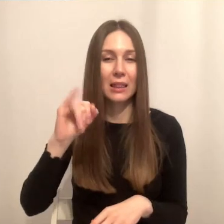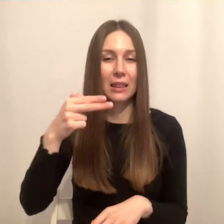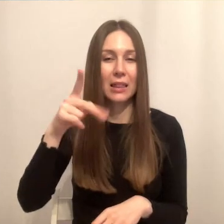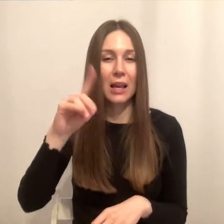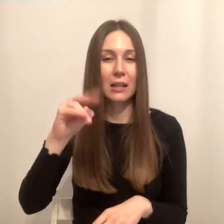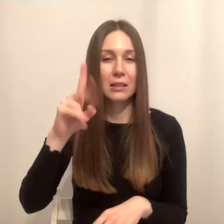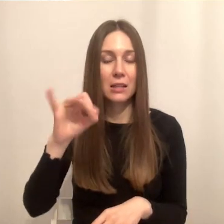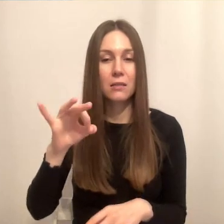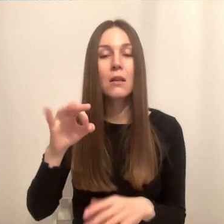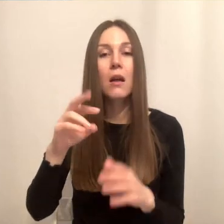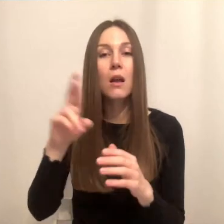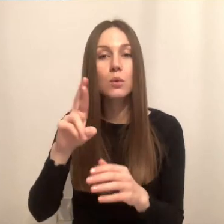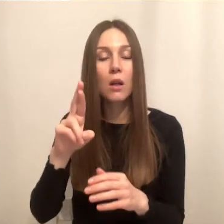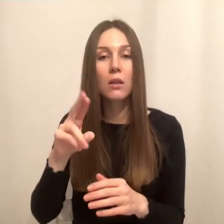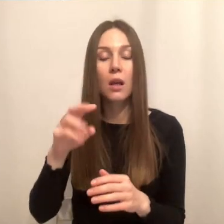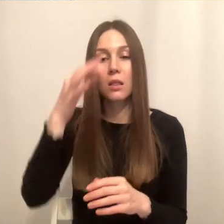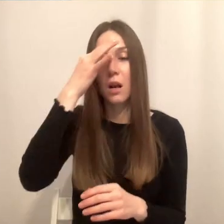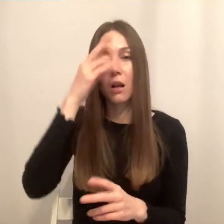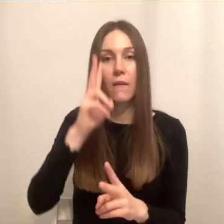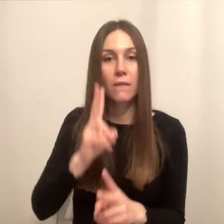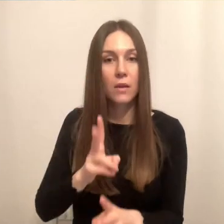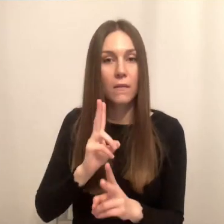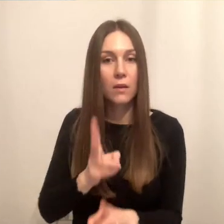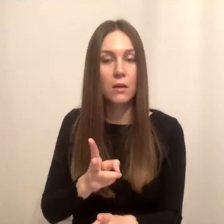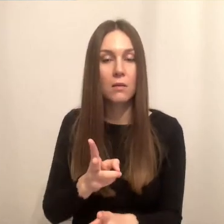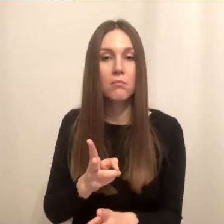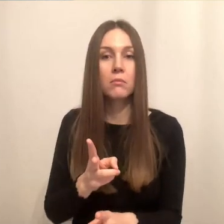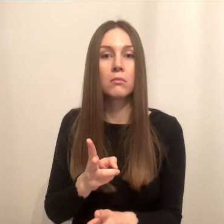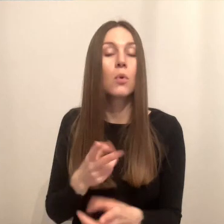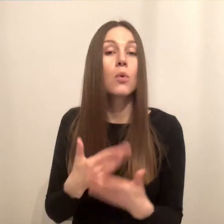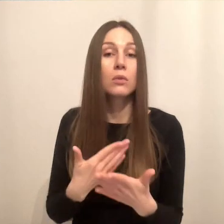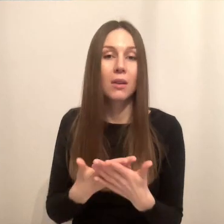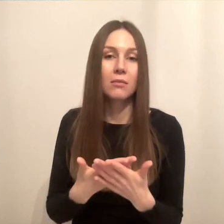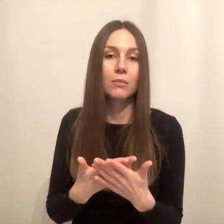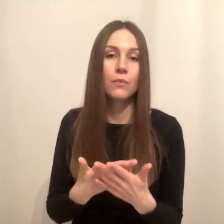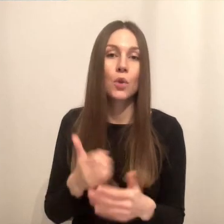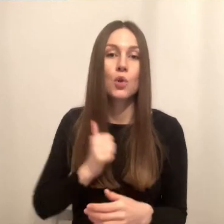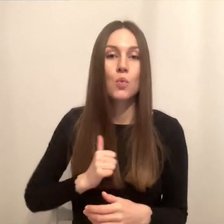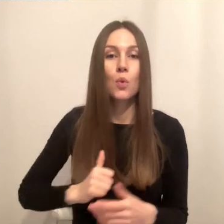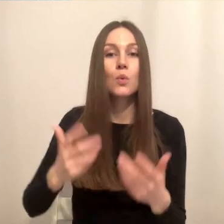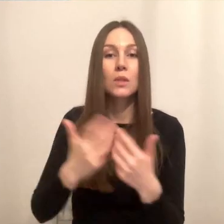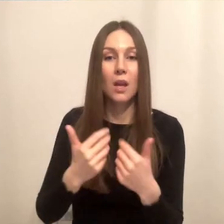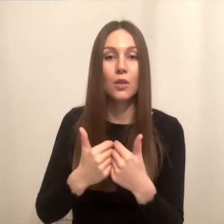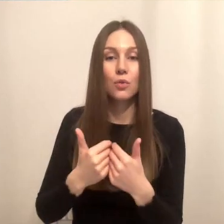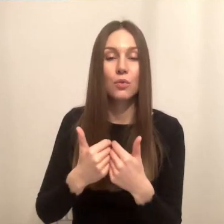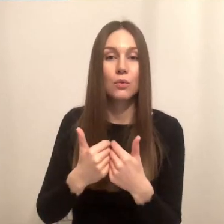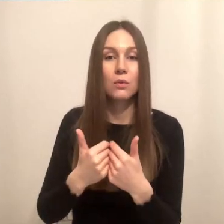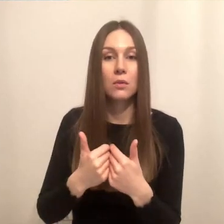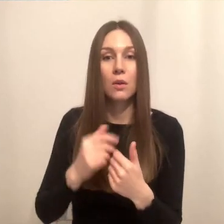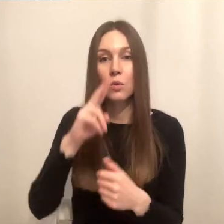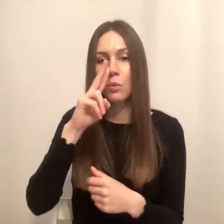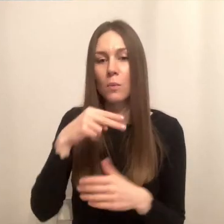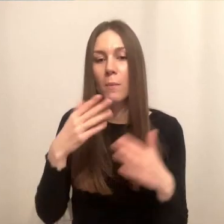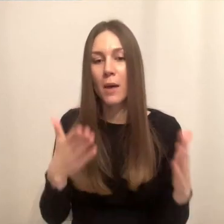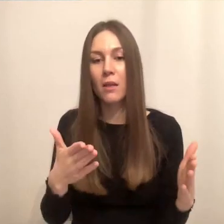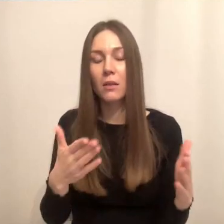ir viena iš priežasčių, kodėl stovi vietoje, tai yra demografinis rodiklis, kuris nukrito per porą metų, turbūt dėl